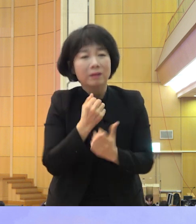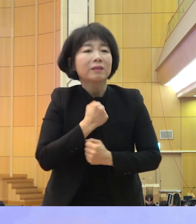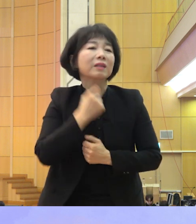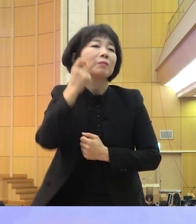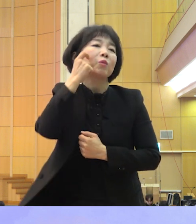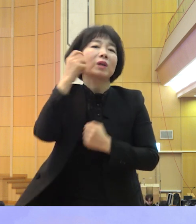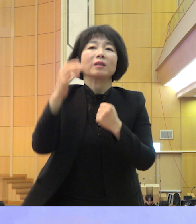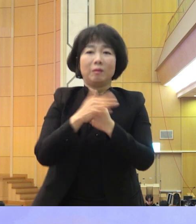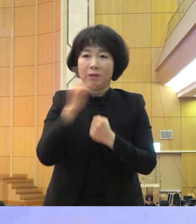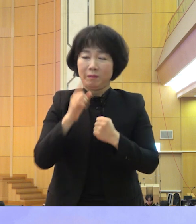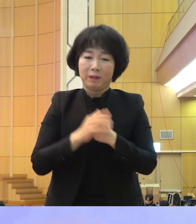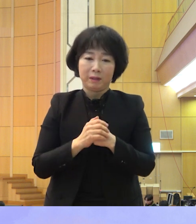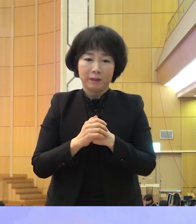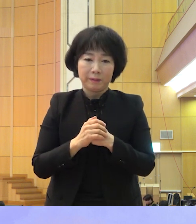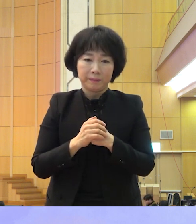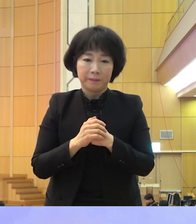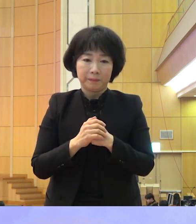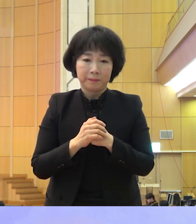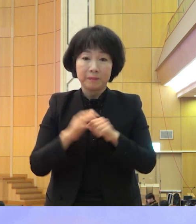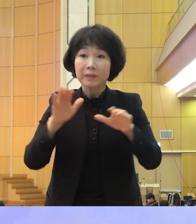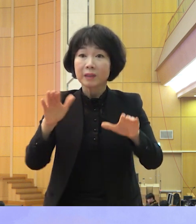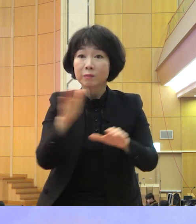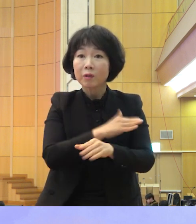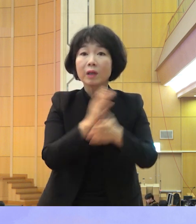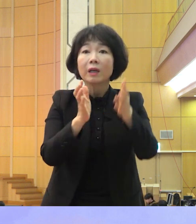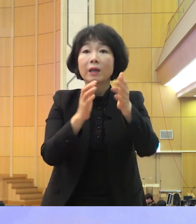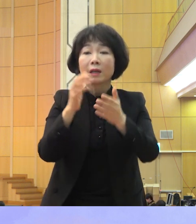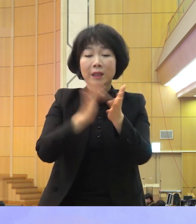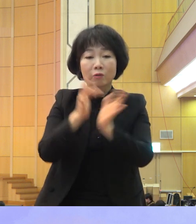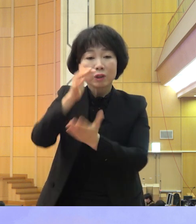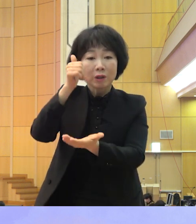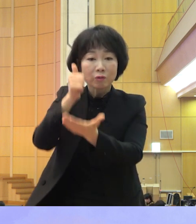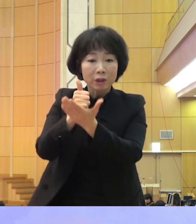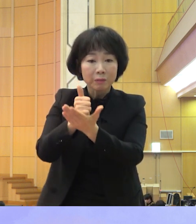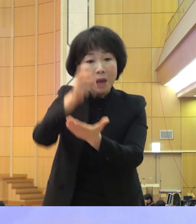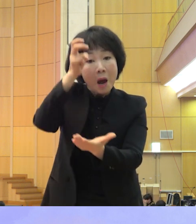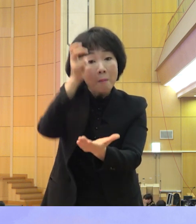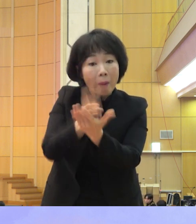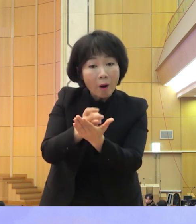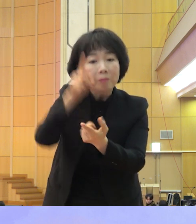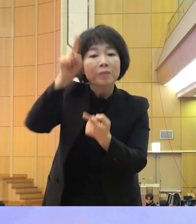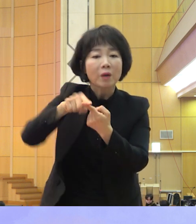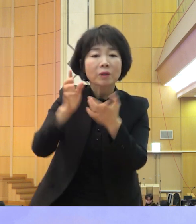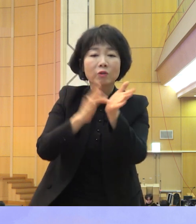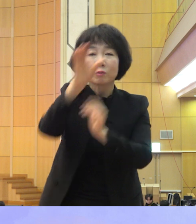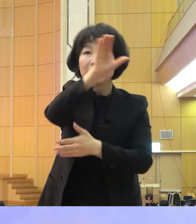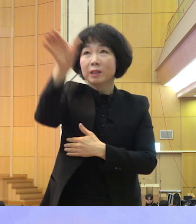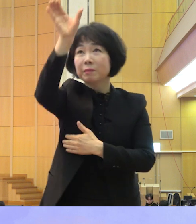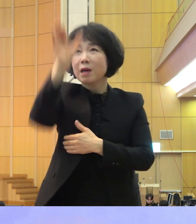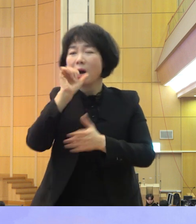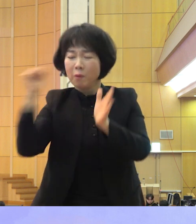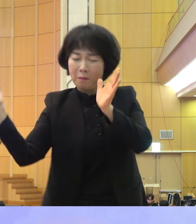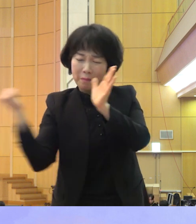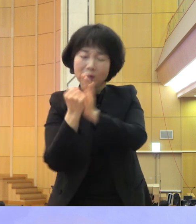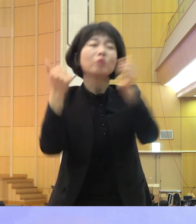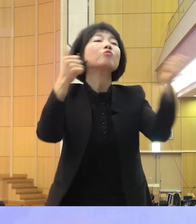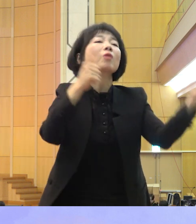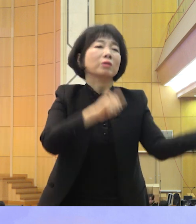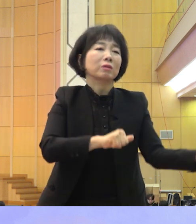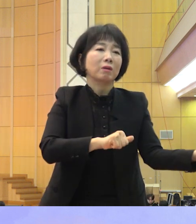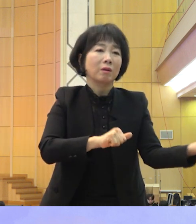지키니까. 그러니까 이제 예수님이 율법의 요구에 따라서 주님이 십자가 심으로 주께서